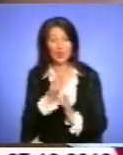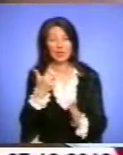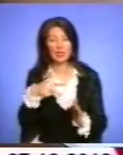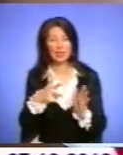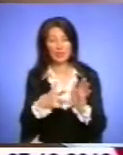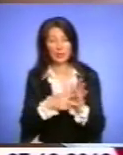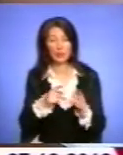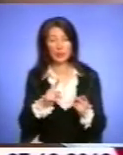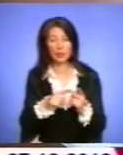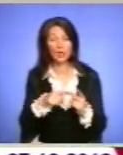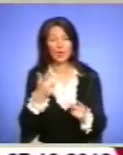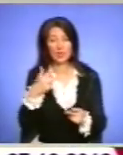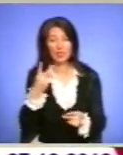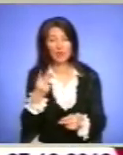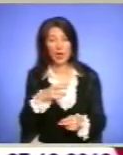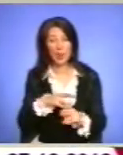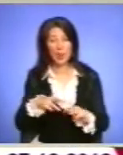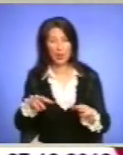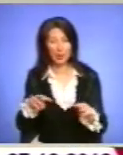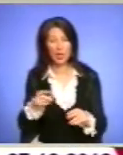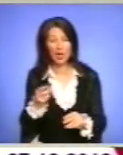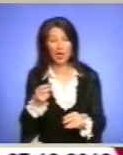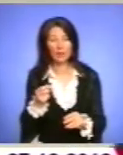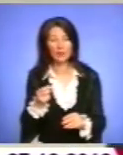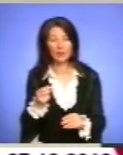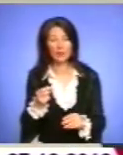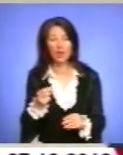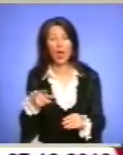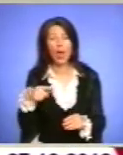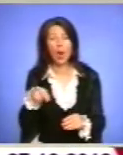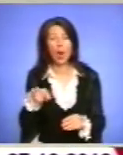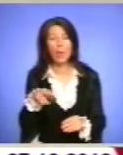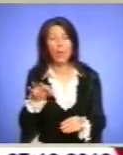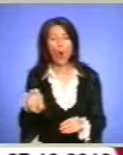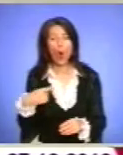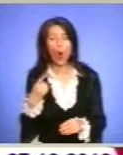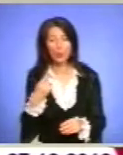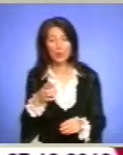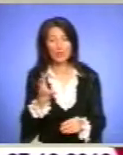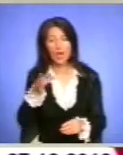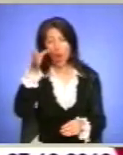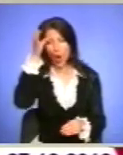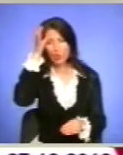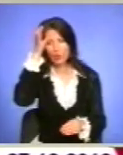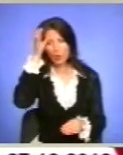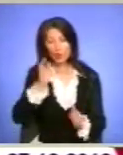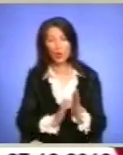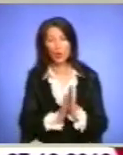32 мільйони гривень. По області на освіту